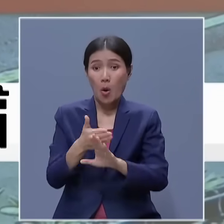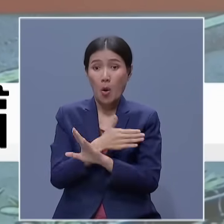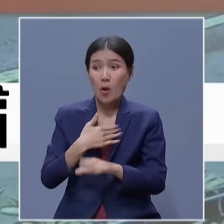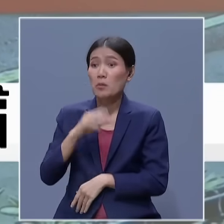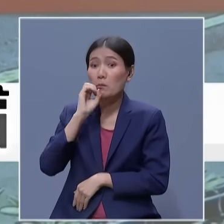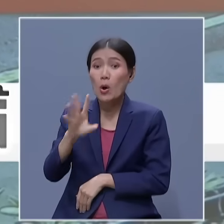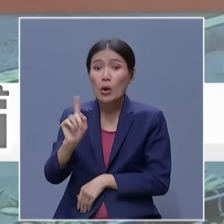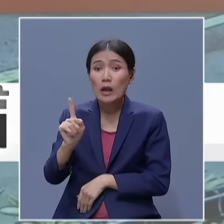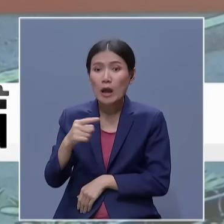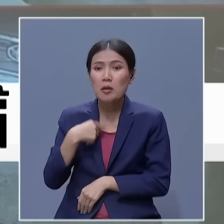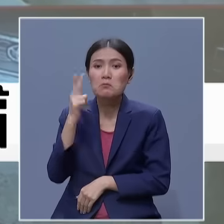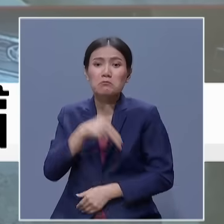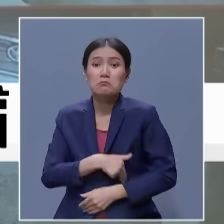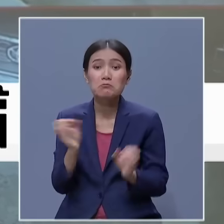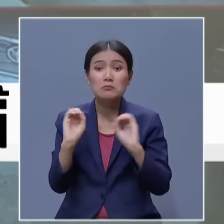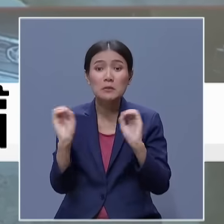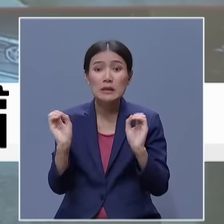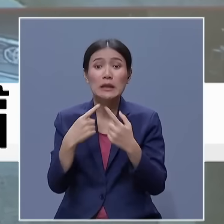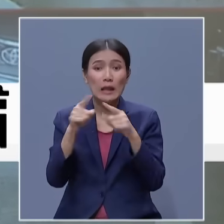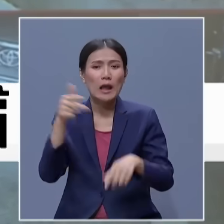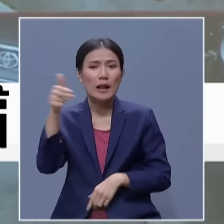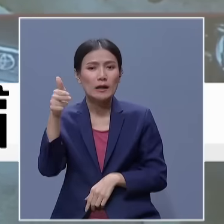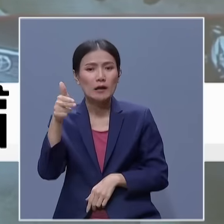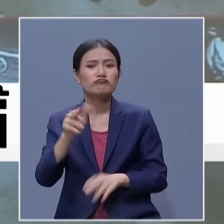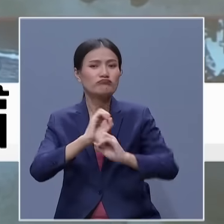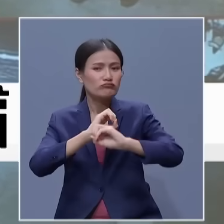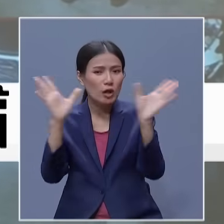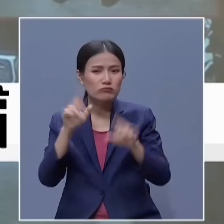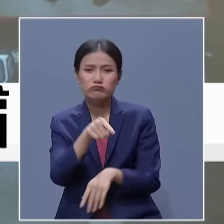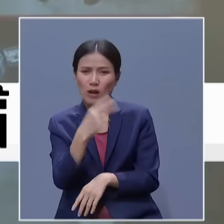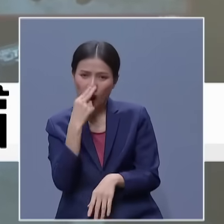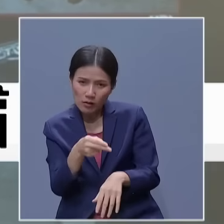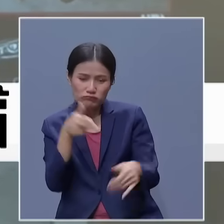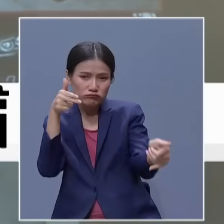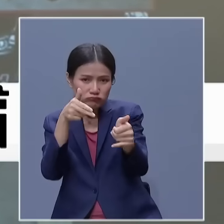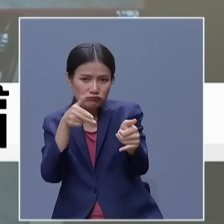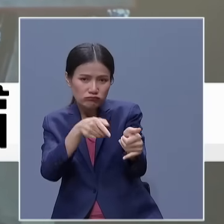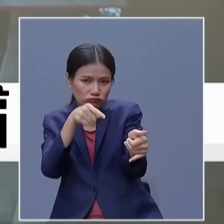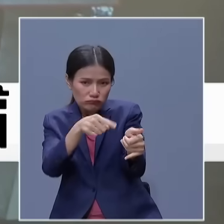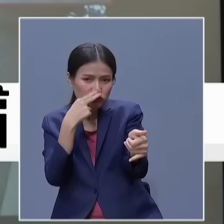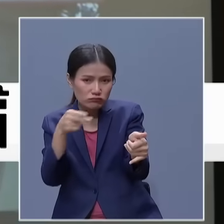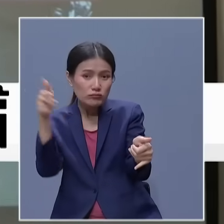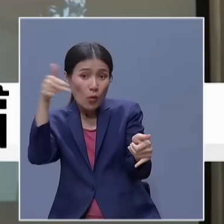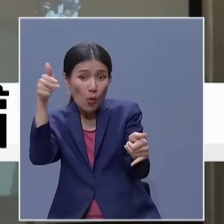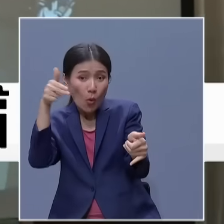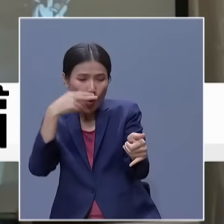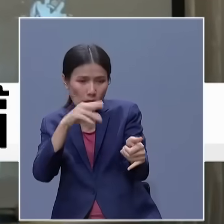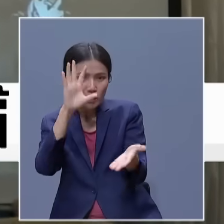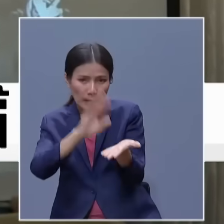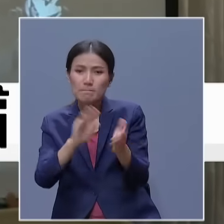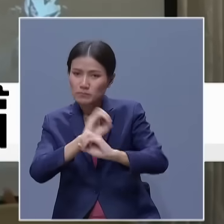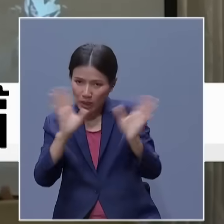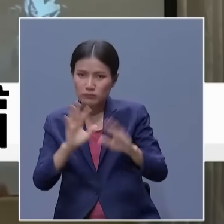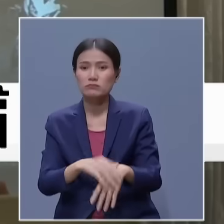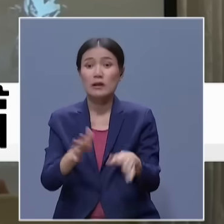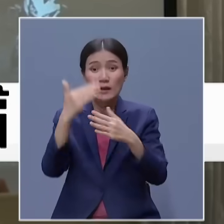งานวันนั้นไม่ได้พกปืนไปแต่ภาพนี้ชัดเจนนะครับว่ามีการพกปืนไปแล้วก็ตำรวจอีกนายนึงนี่เห็นไหมฮะมี